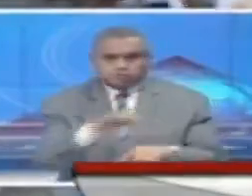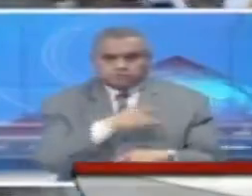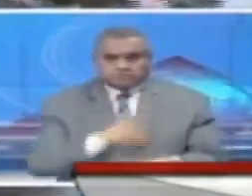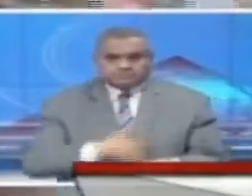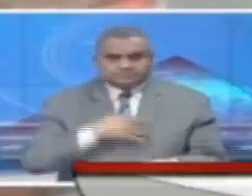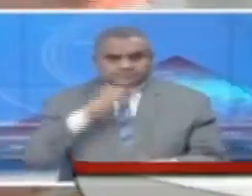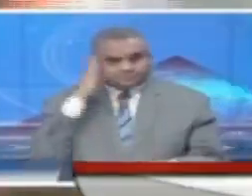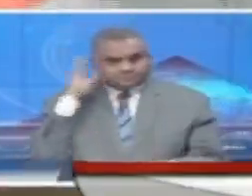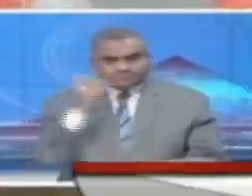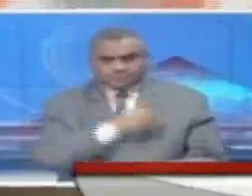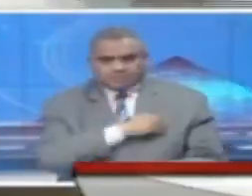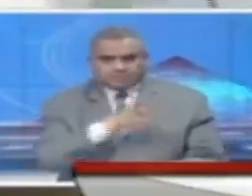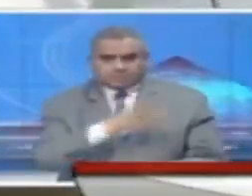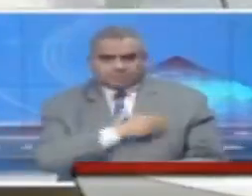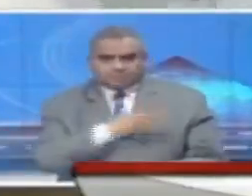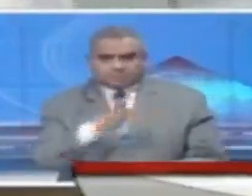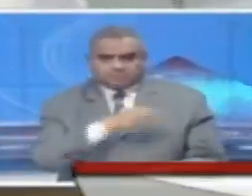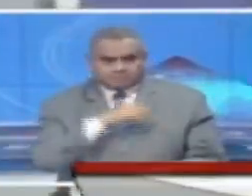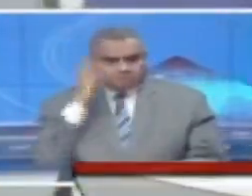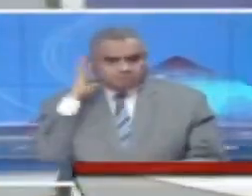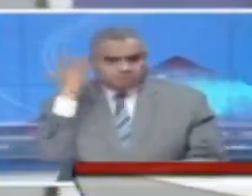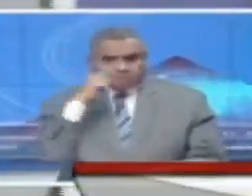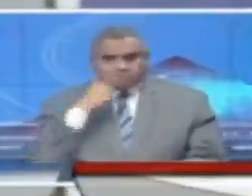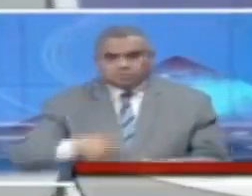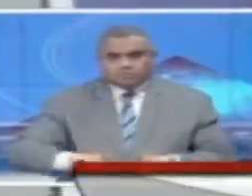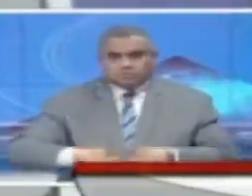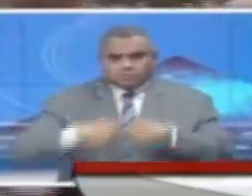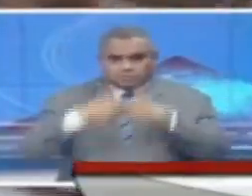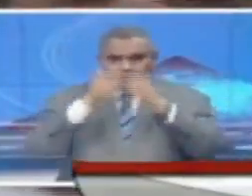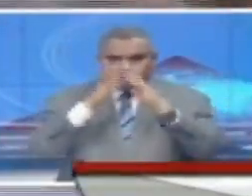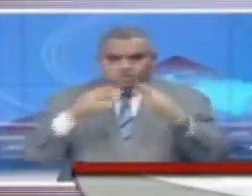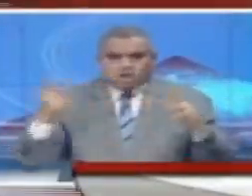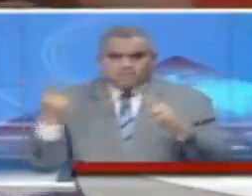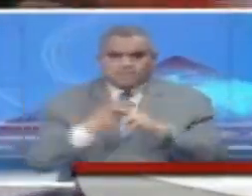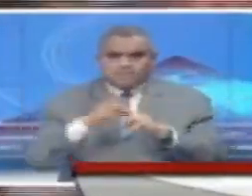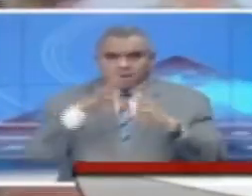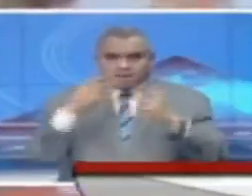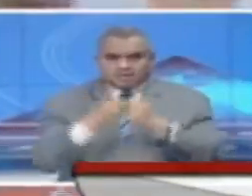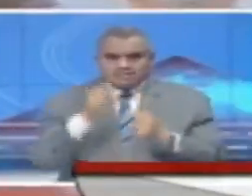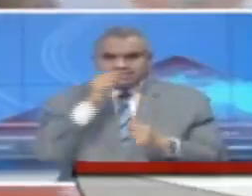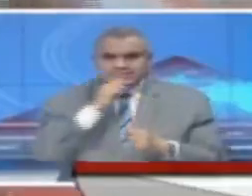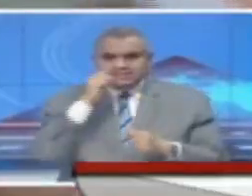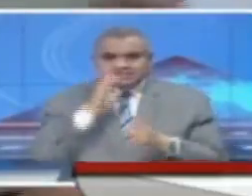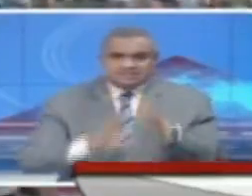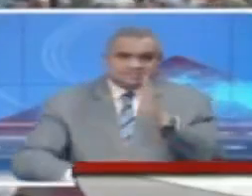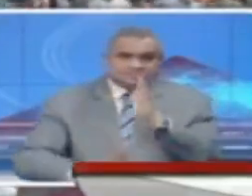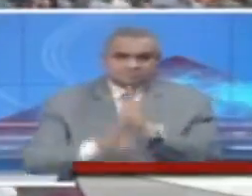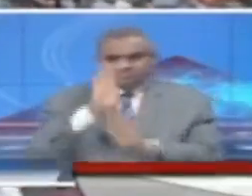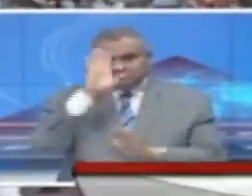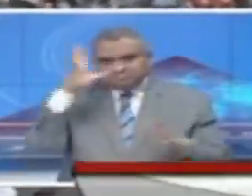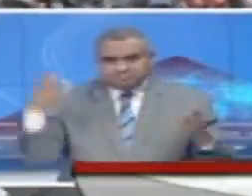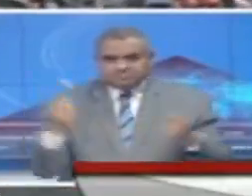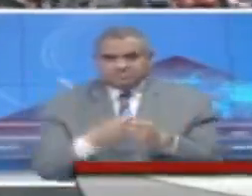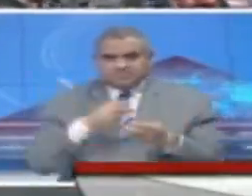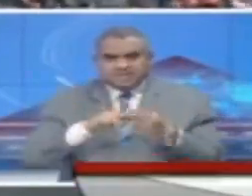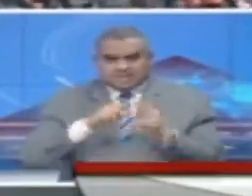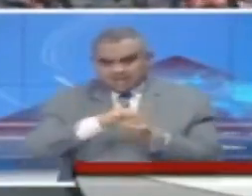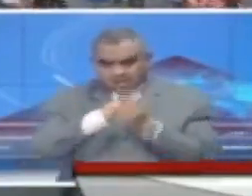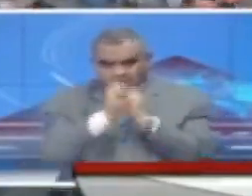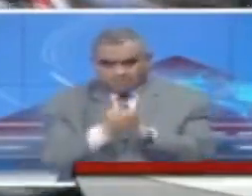له الأبدان وتؤكد عظمة هذا الشعب وأن جينه الحضاري يغير ولا